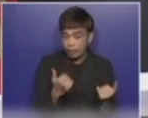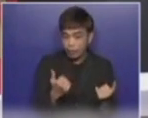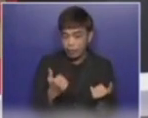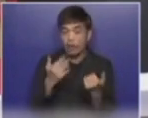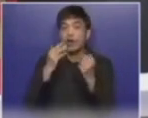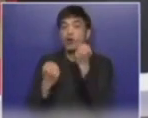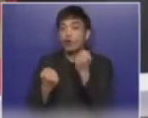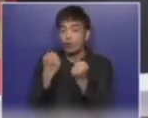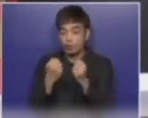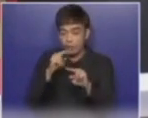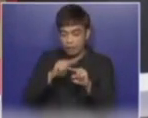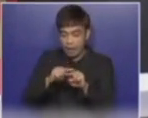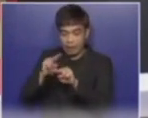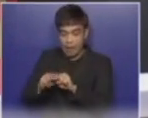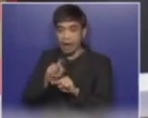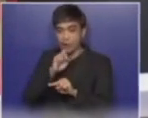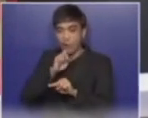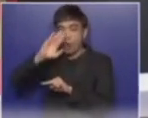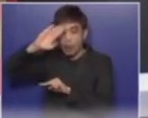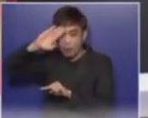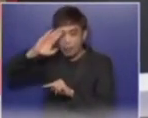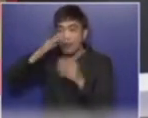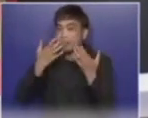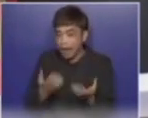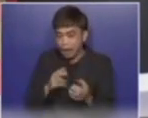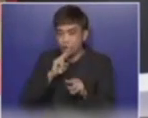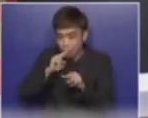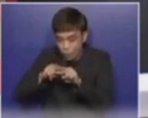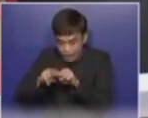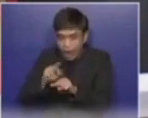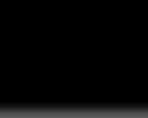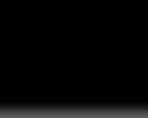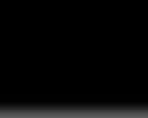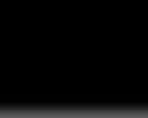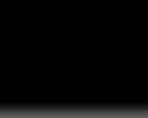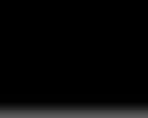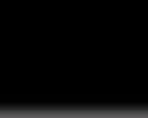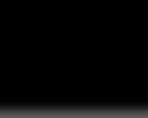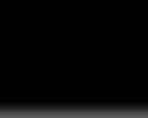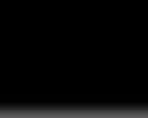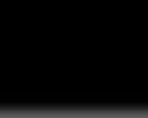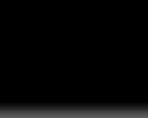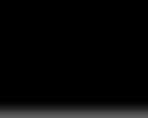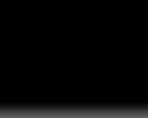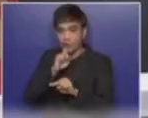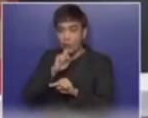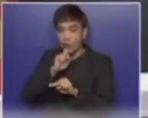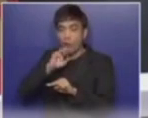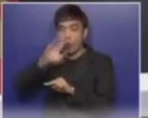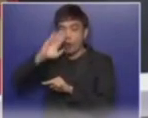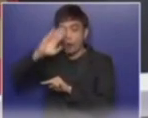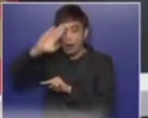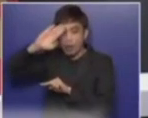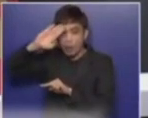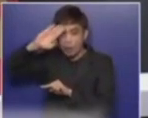าจู่ๆเก้าอี้ข้างหลังนายอิสระซึ่งอยู่ในลักษณะหันข้างกลับมาสู่ทางตรงเองเล่นเอาผู้ชมถึงกับข